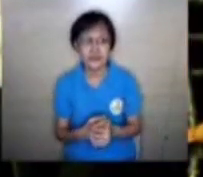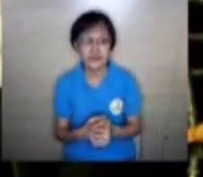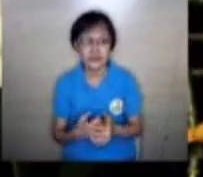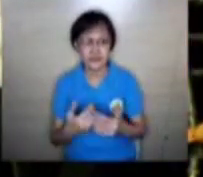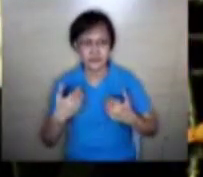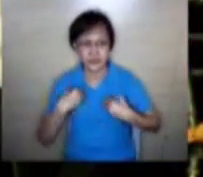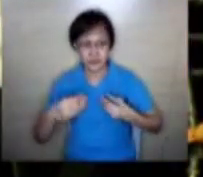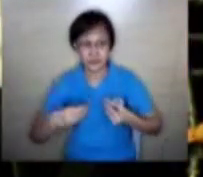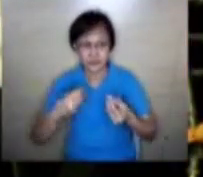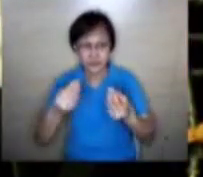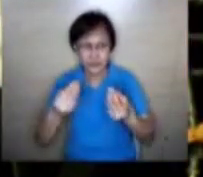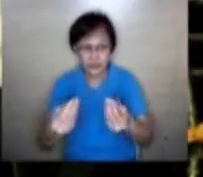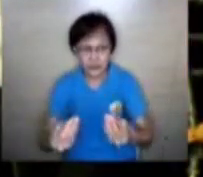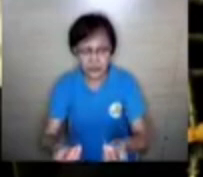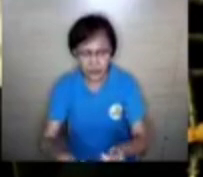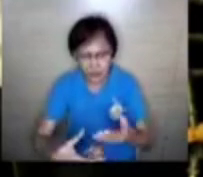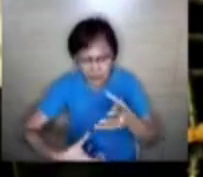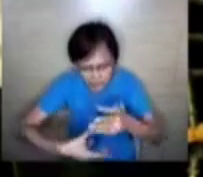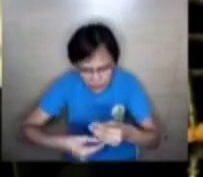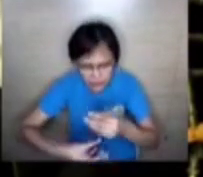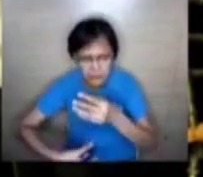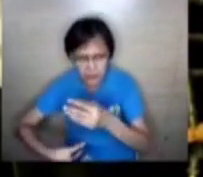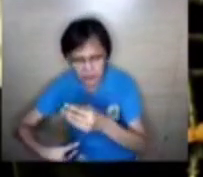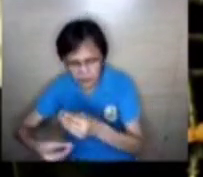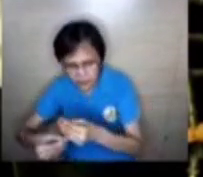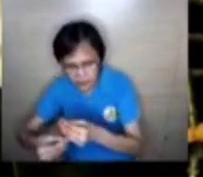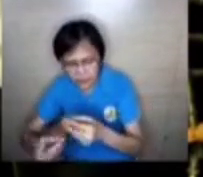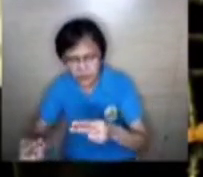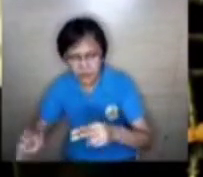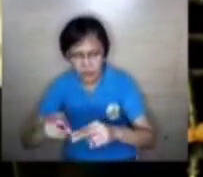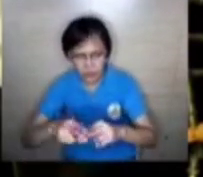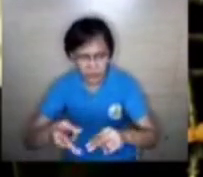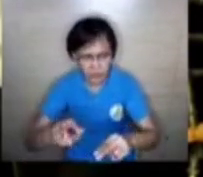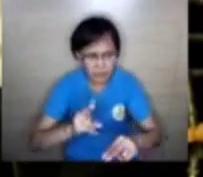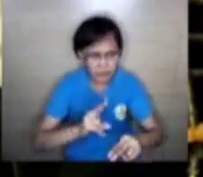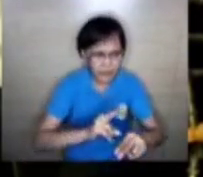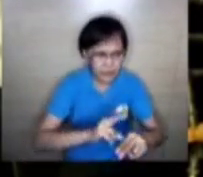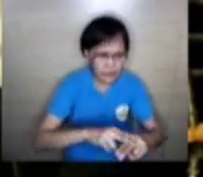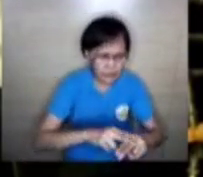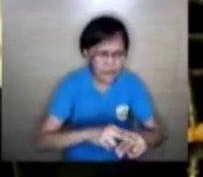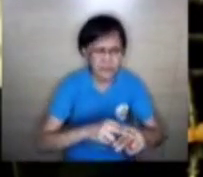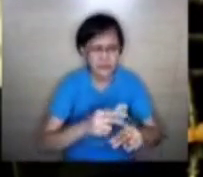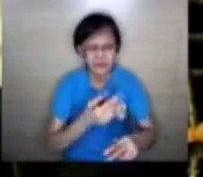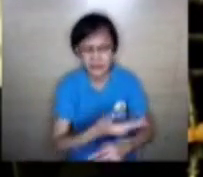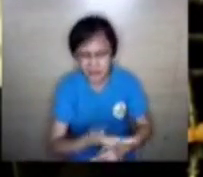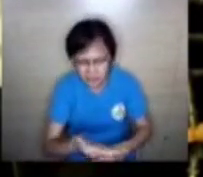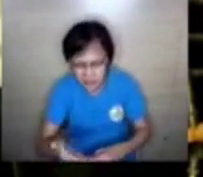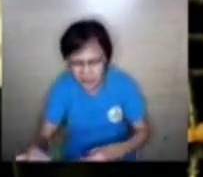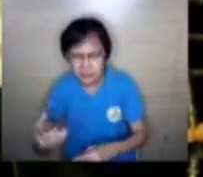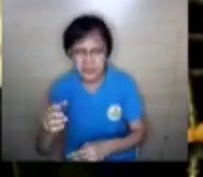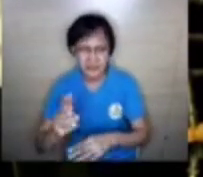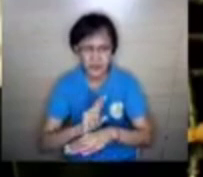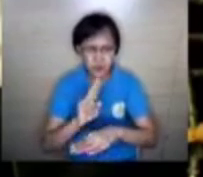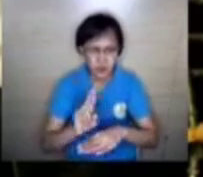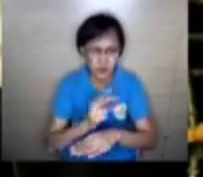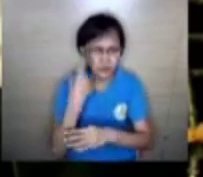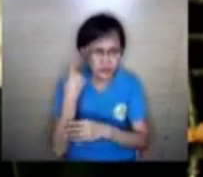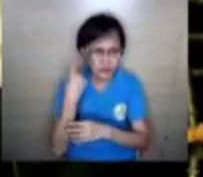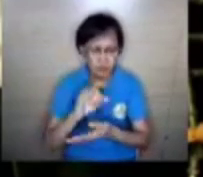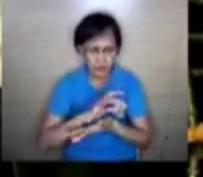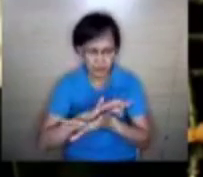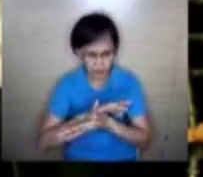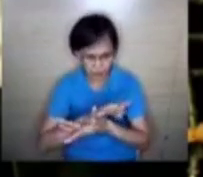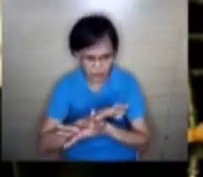binigyan natin sila ng karagdagang staff o personnel, mga kagamitan na kailangan nila, at ngayon ginagamit na rin natin